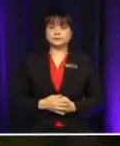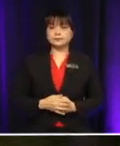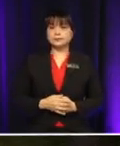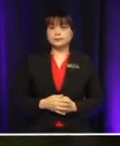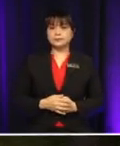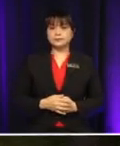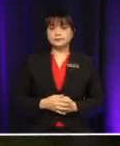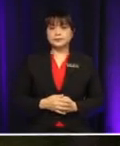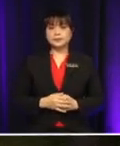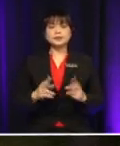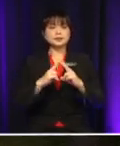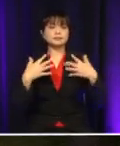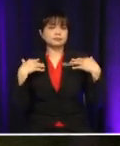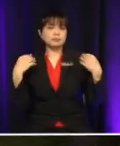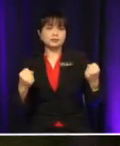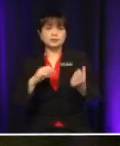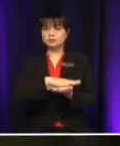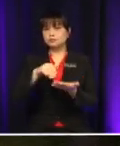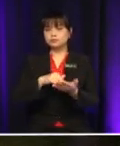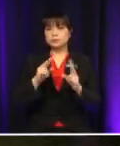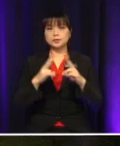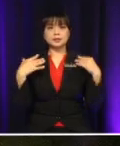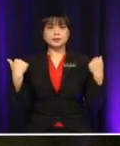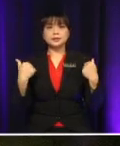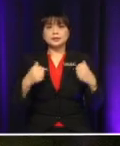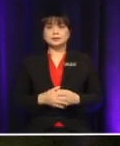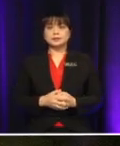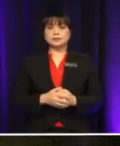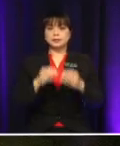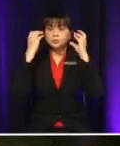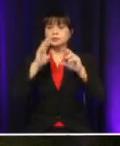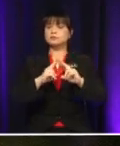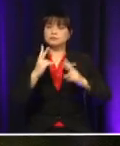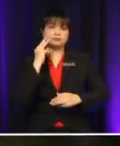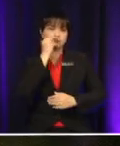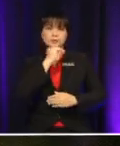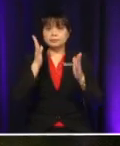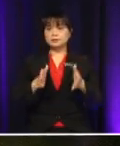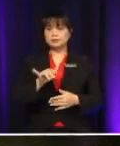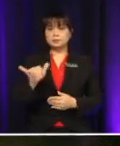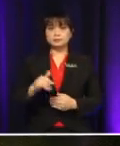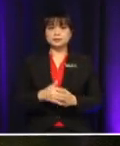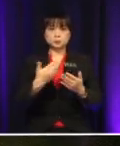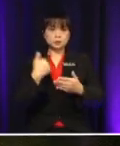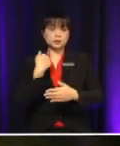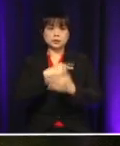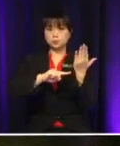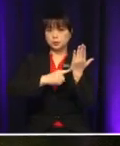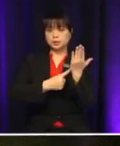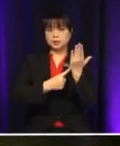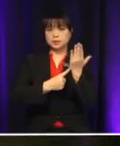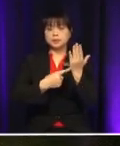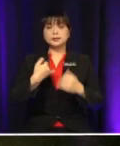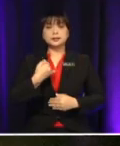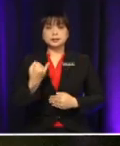sangat sehat hari ini dan manis orangnya terima kasih Saya ingin